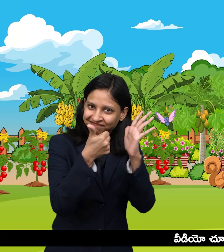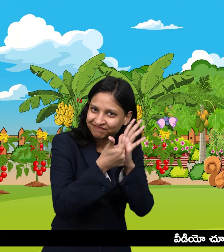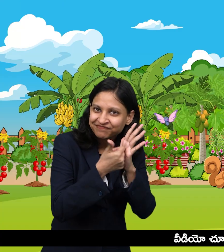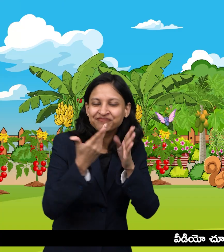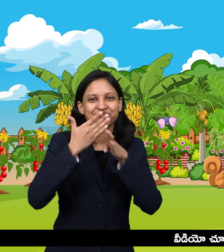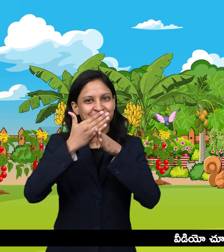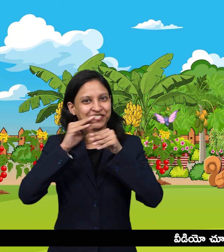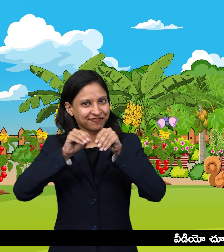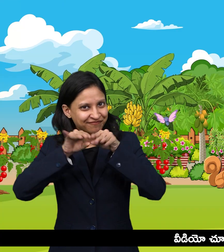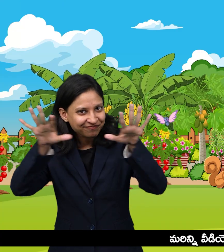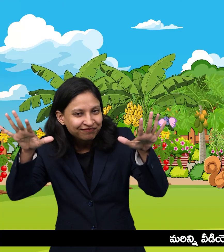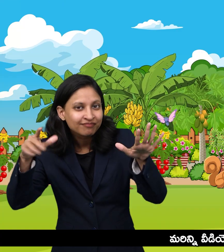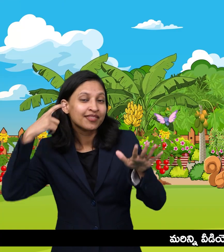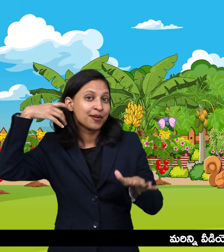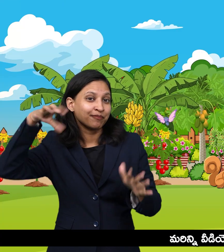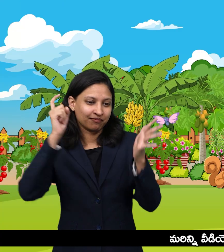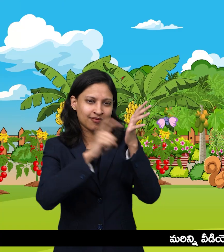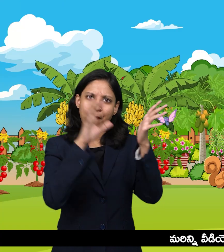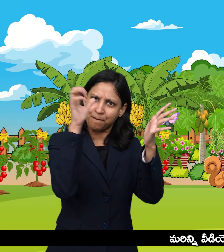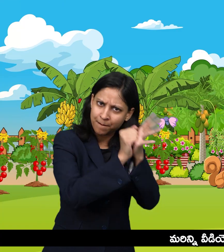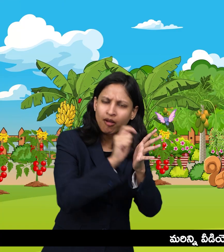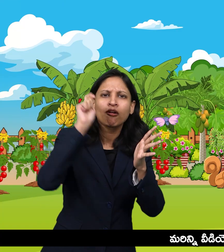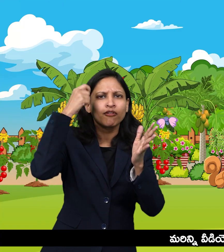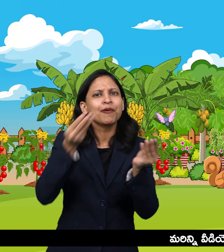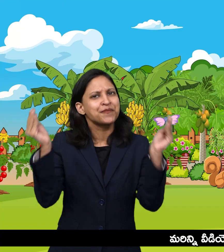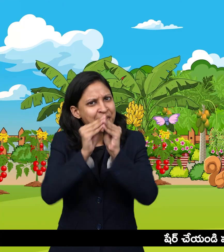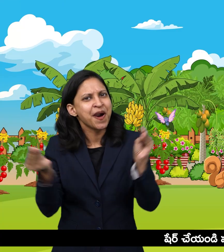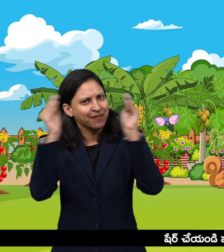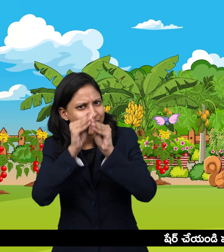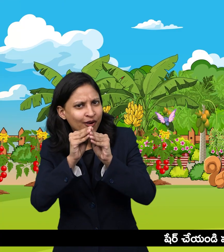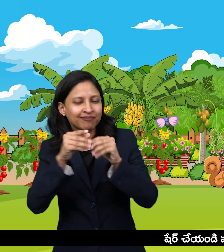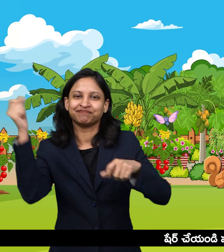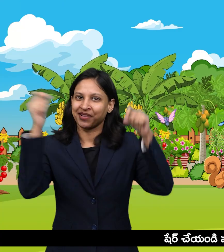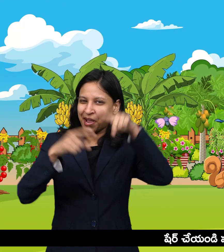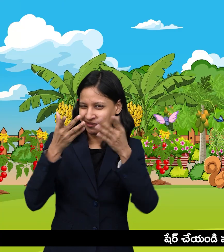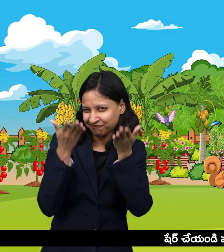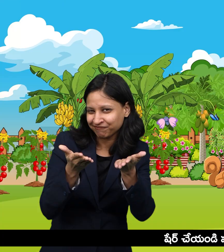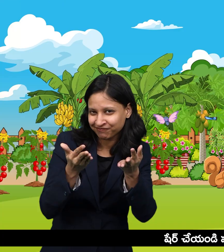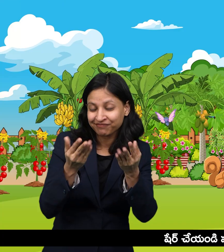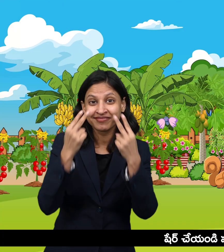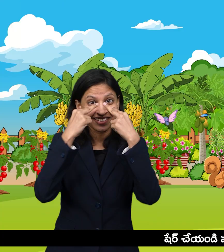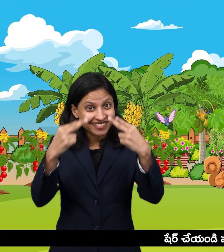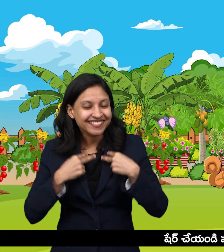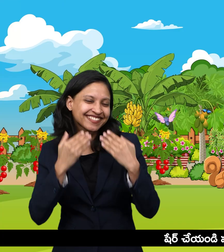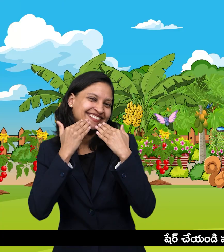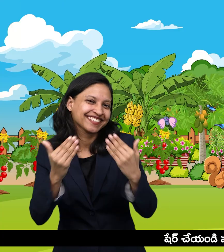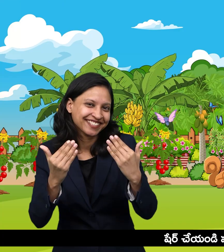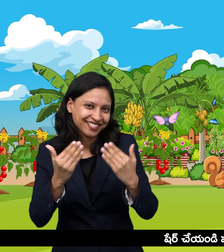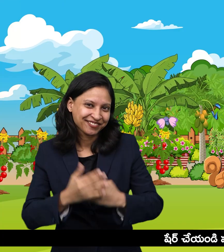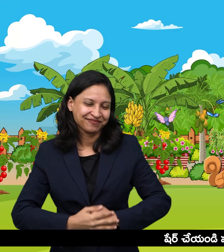వీడియో చూసినందుకు ధన్యవాదాలు. మరిన్ని వీడియోల కోసం లైక్ చేయండి, షేర్ చేయండి మరియు సబ్స్క్రైబ్ చేయండి.